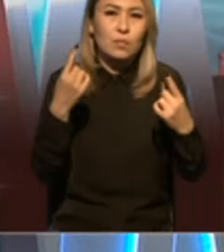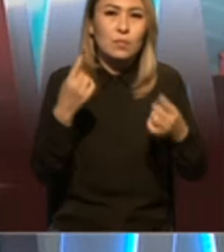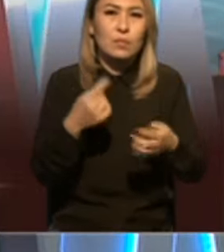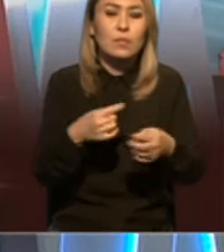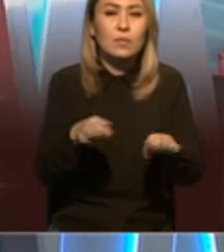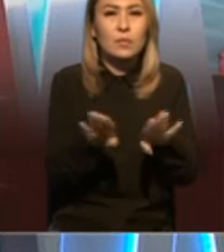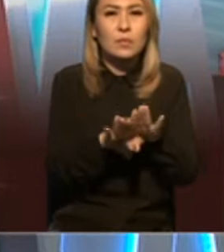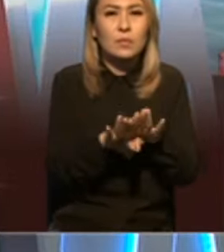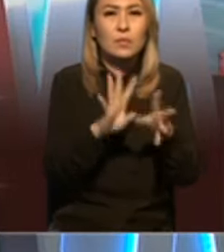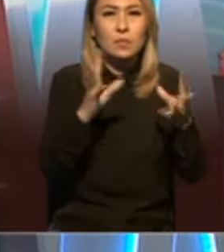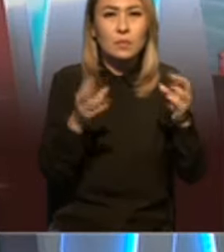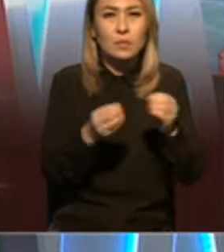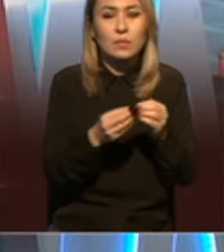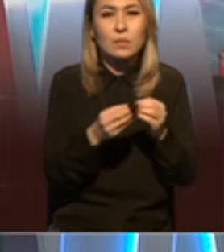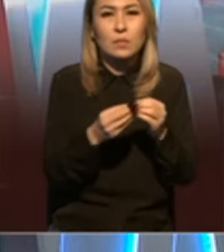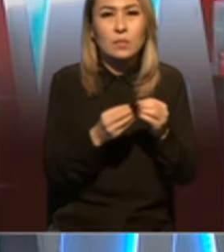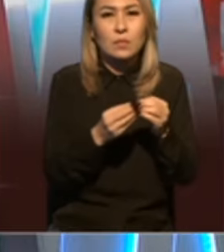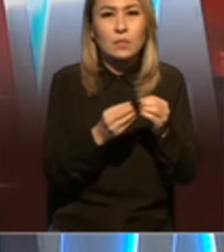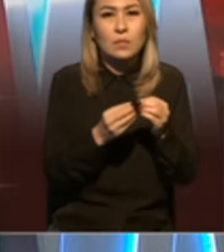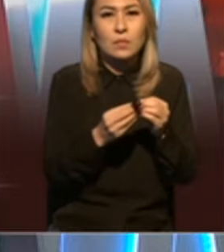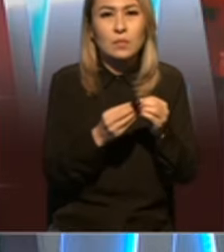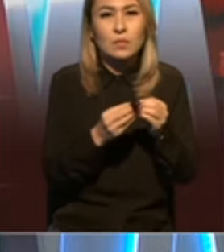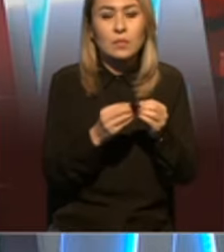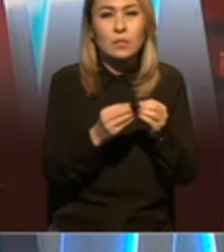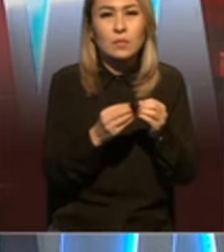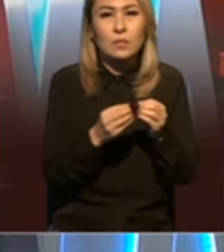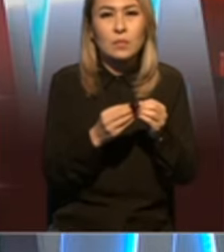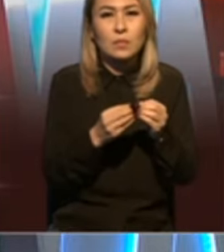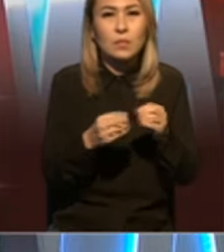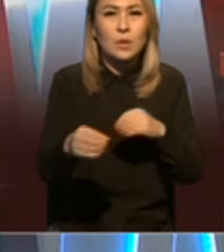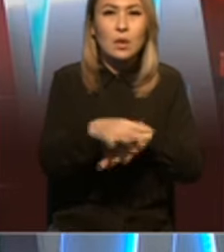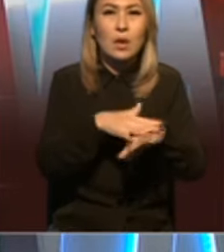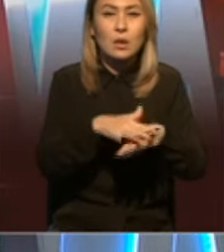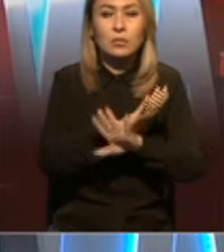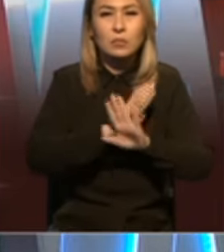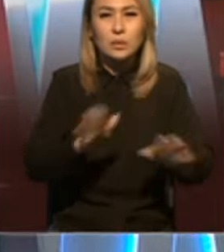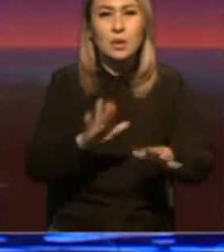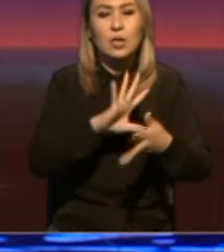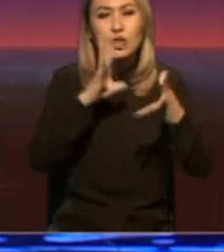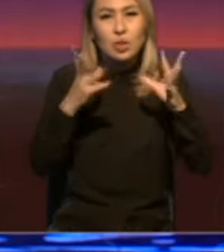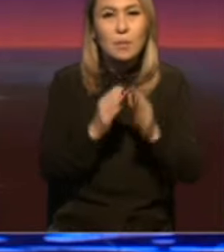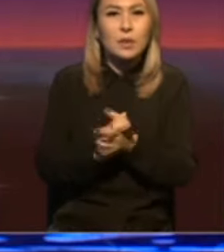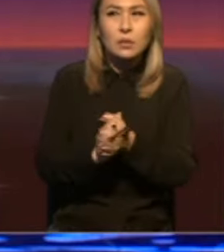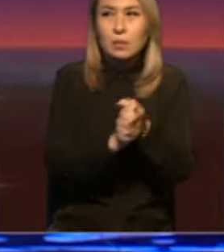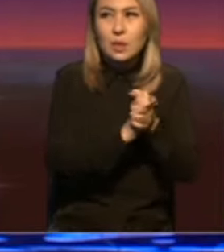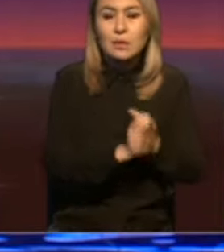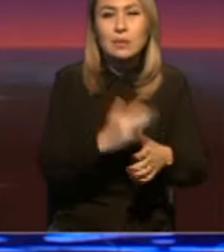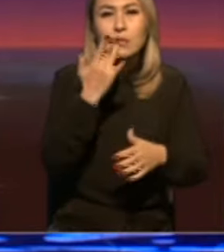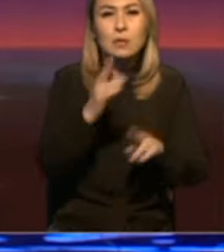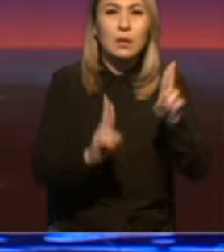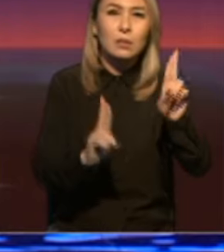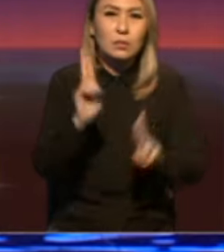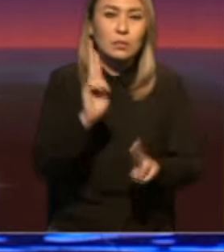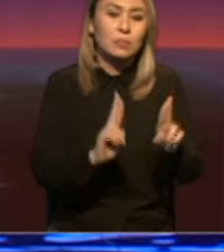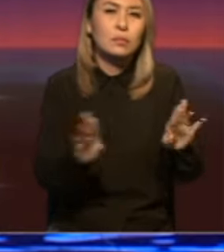бір асығыстық болар. Екені осы аймақтың... Халықтық тұрғыдан айтып отырған жоқ қой. Жалпы ынтымақтастық, экономикалық, стратегиялық